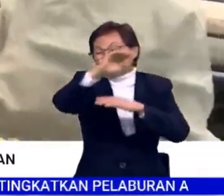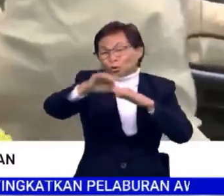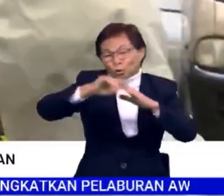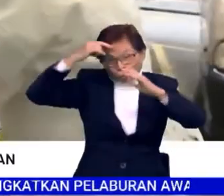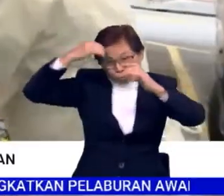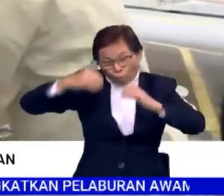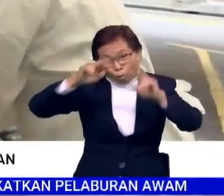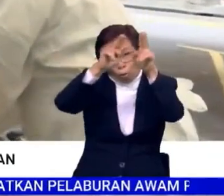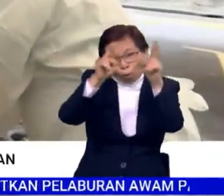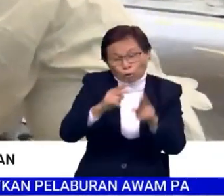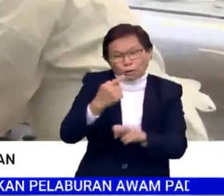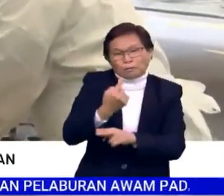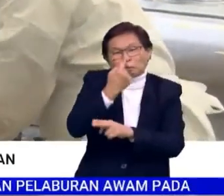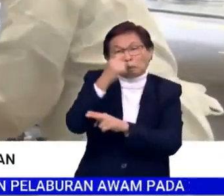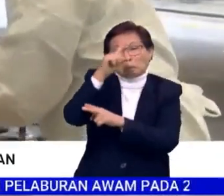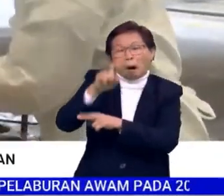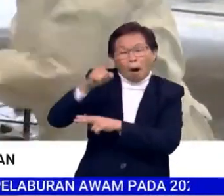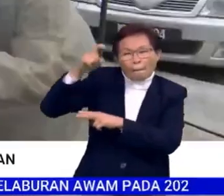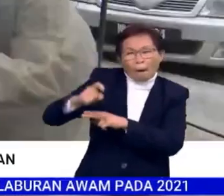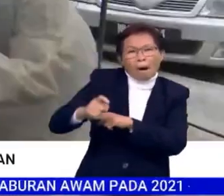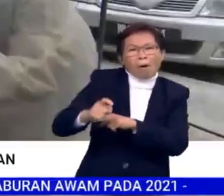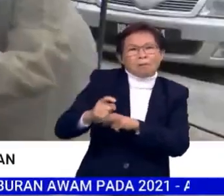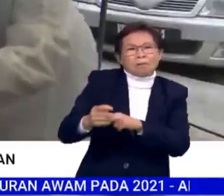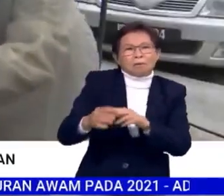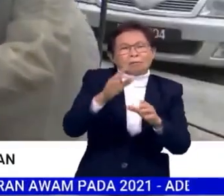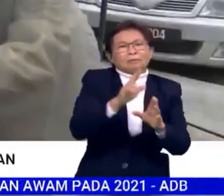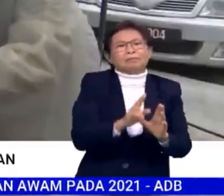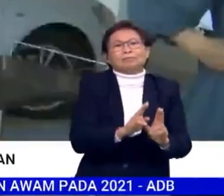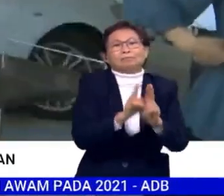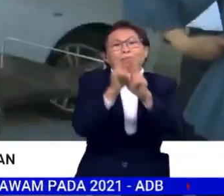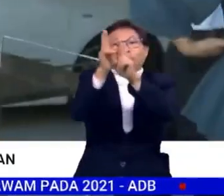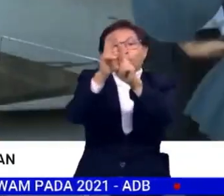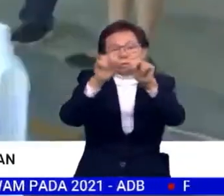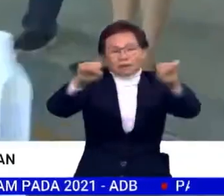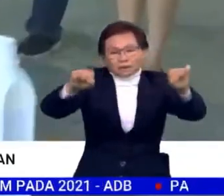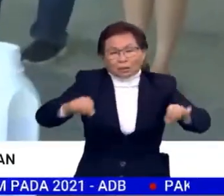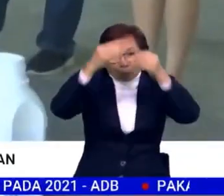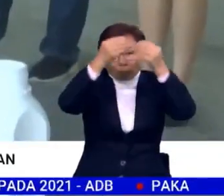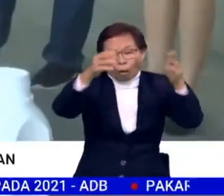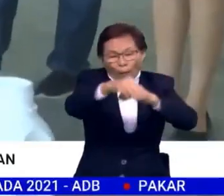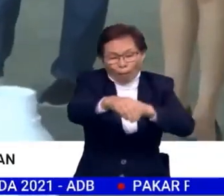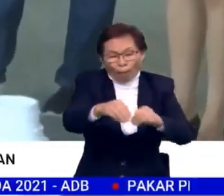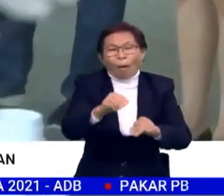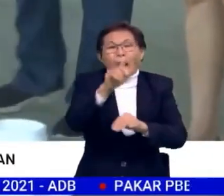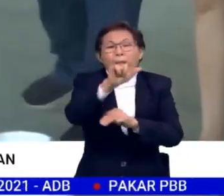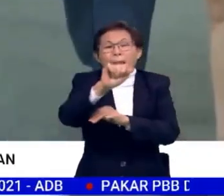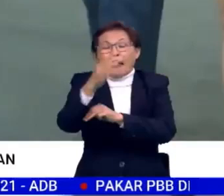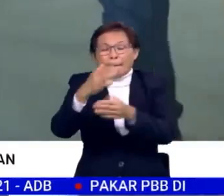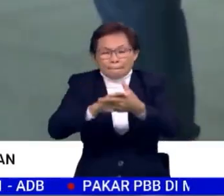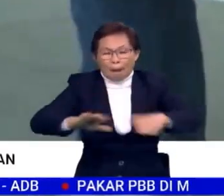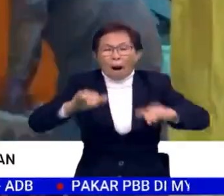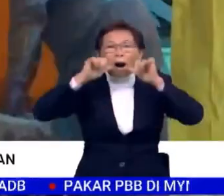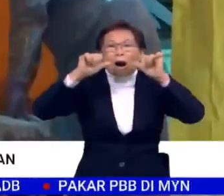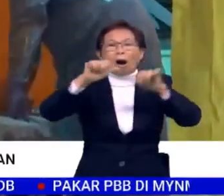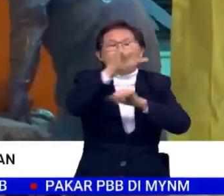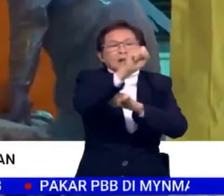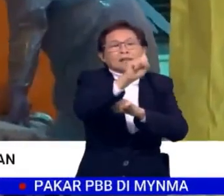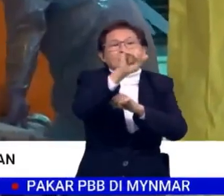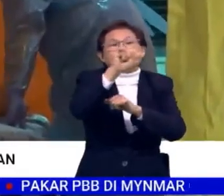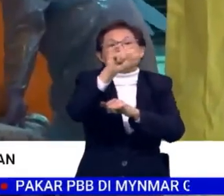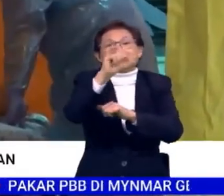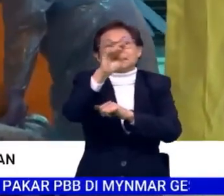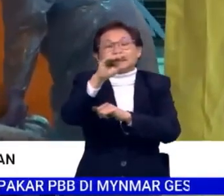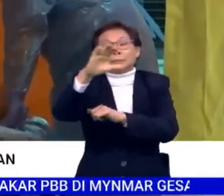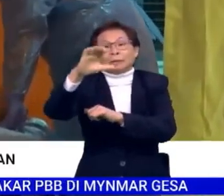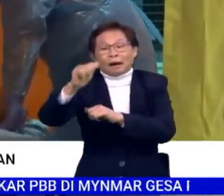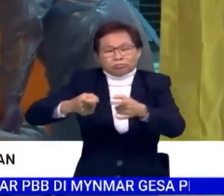keputusan ujian saringan wajib dinaikkan ke dalam sistem informasi makmal kesihatan awam, SIMKA, yang